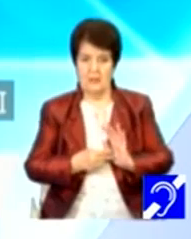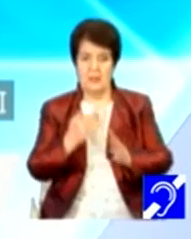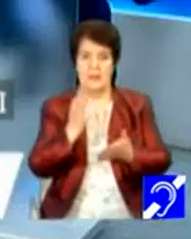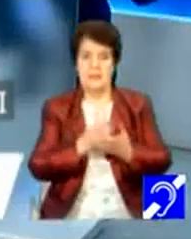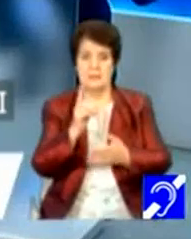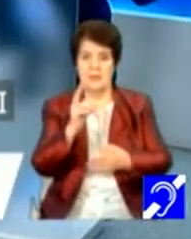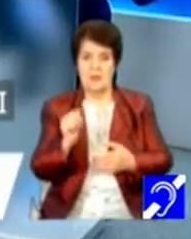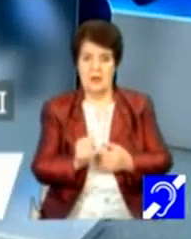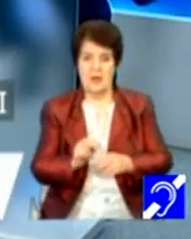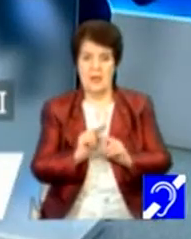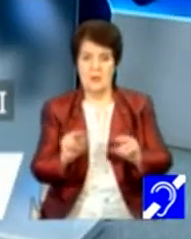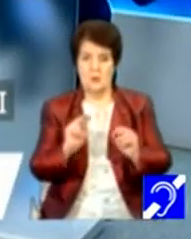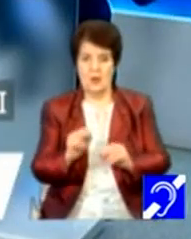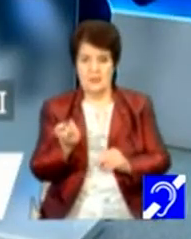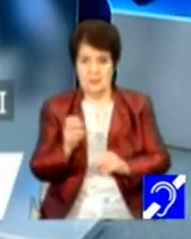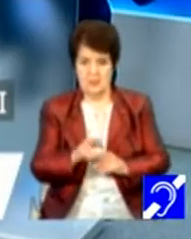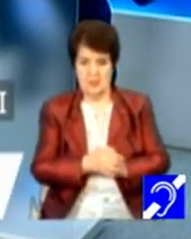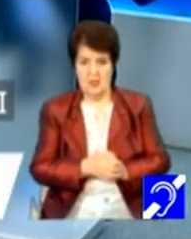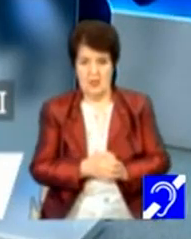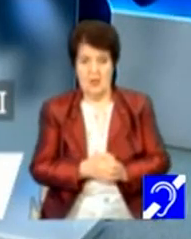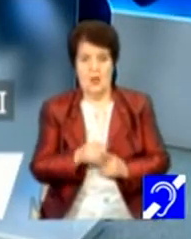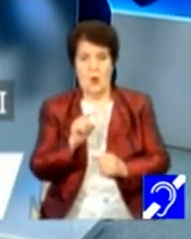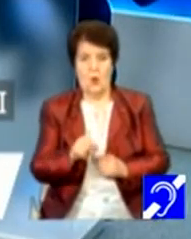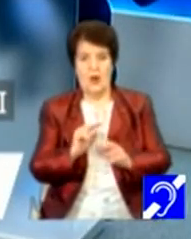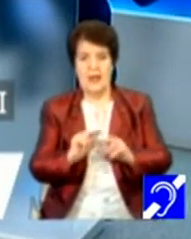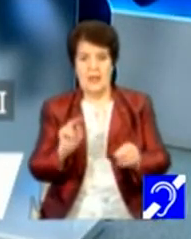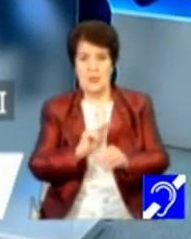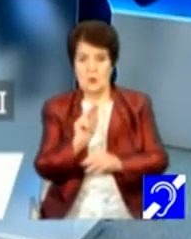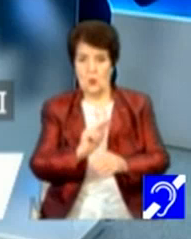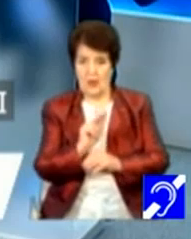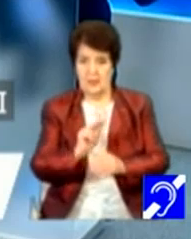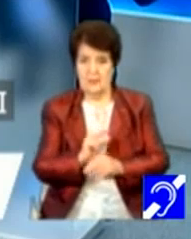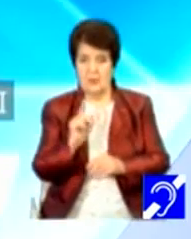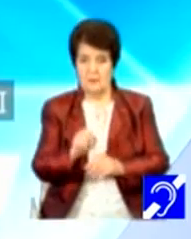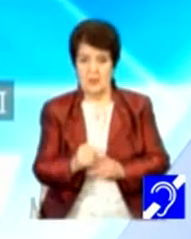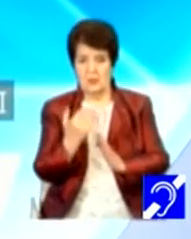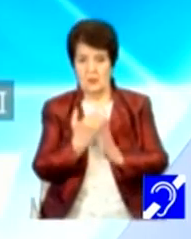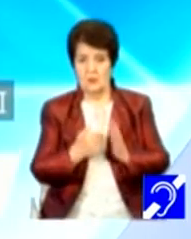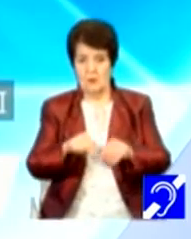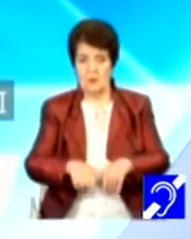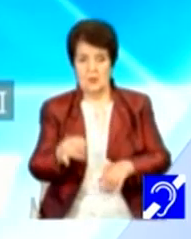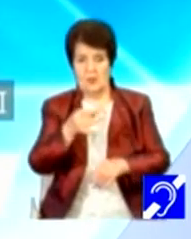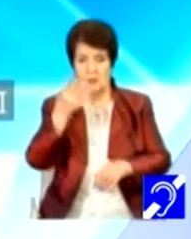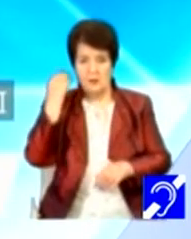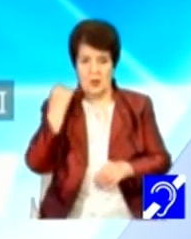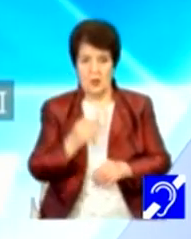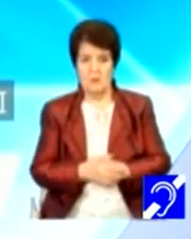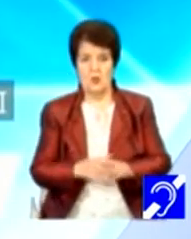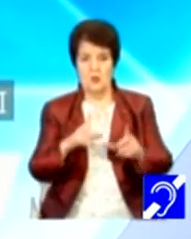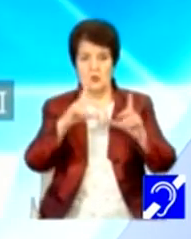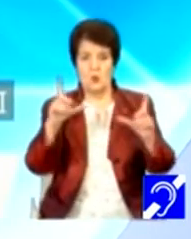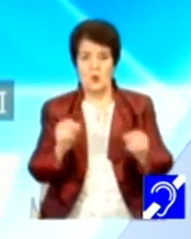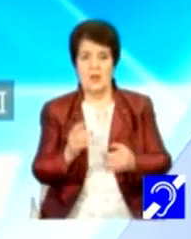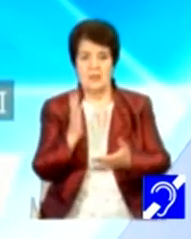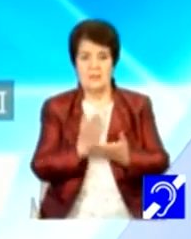ca educație. Pentru o educație accesibilă pentru toți. La moment în Republica Moldova școlile sunt